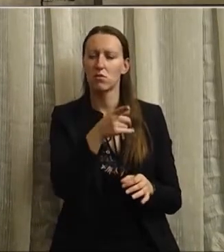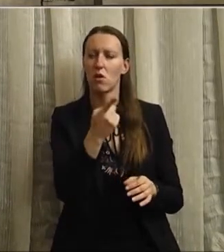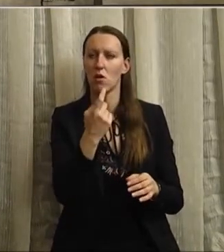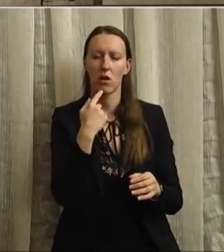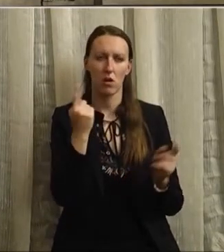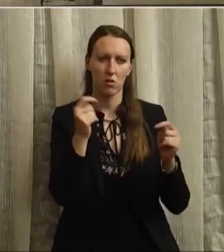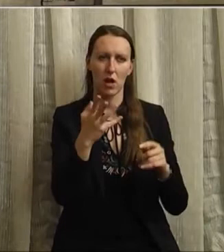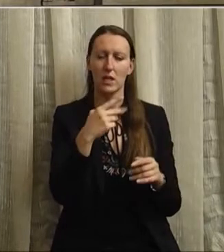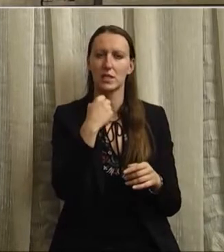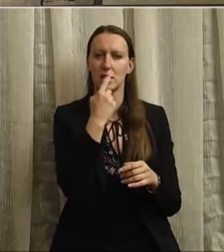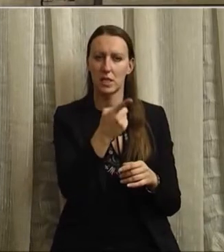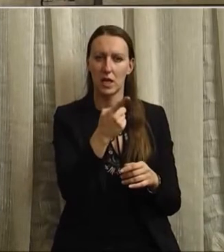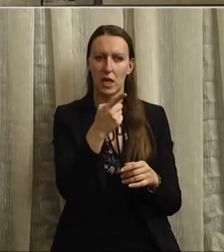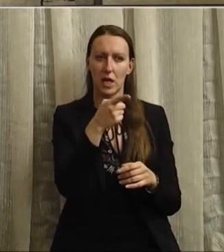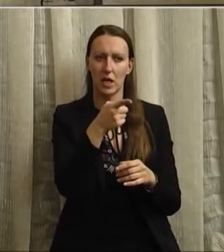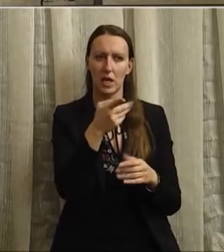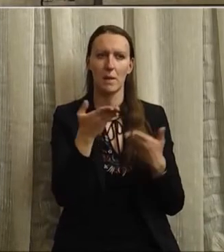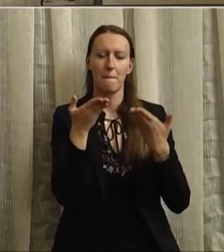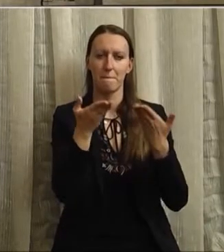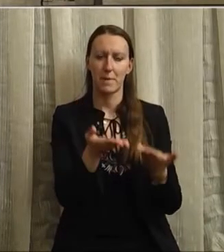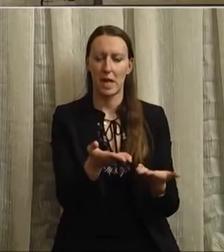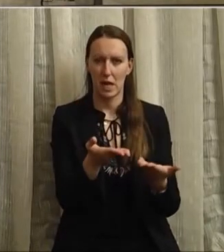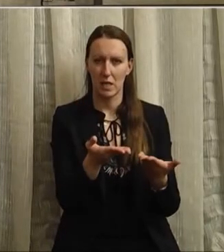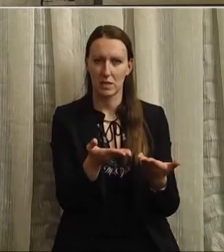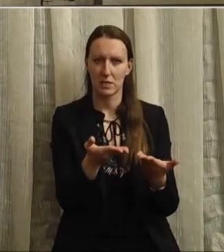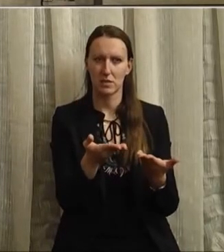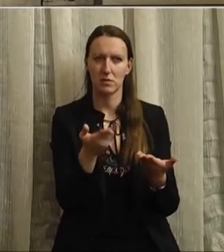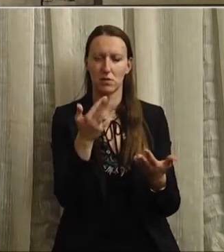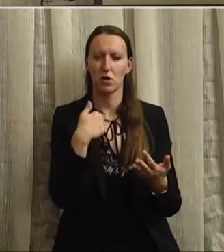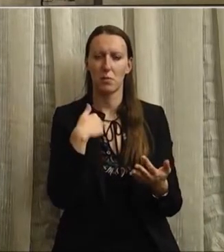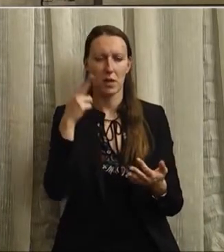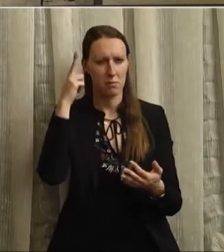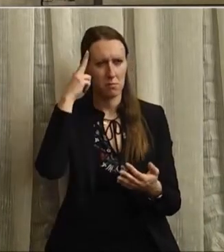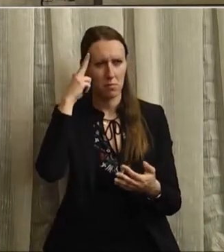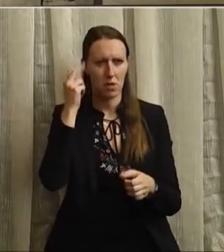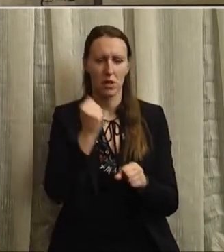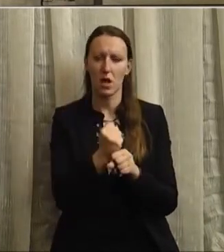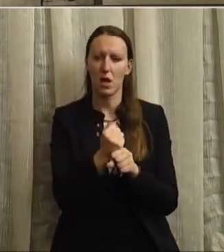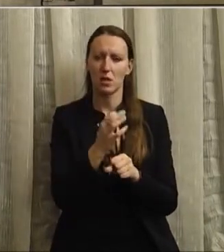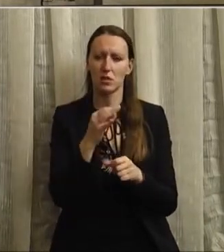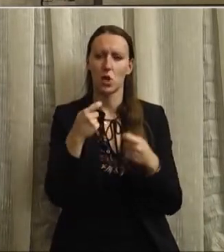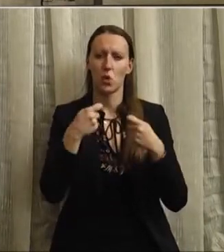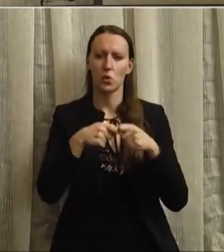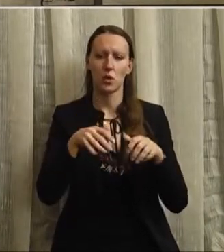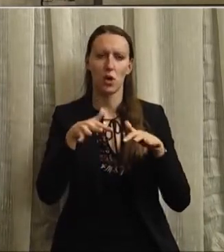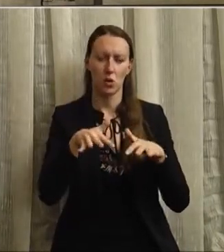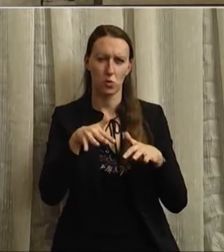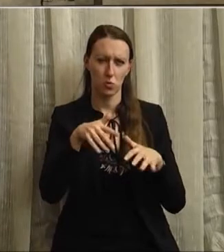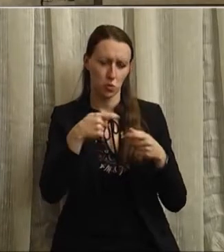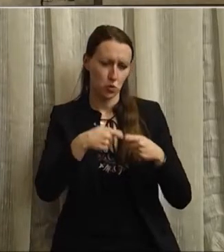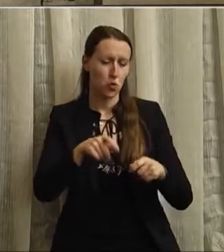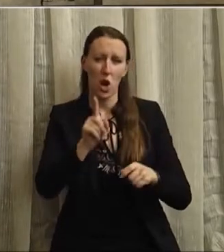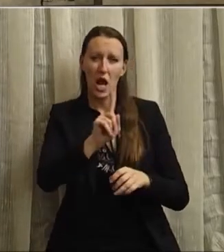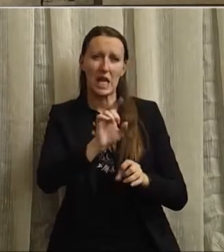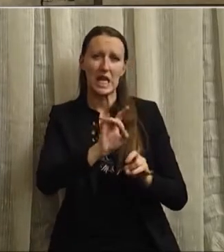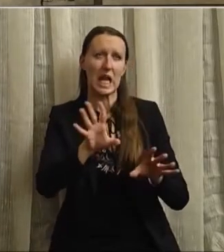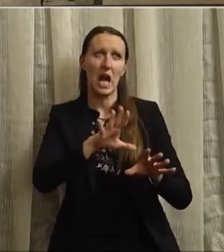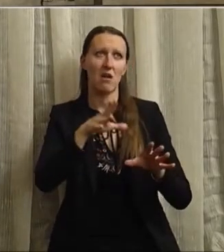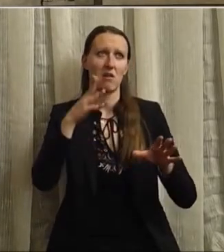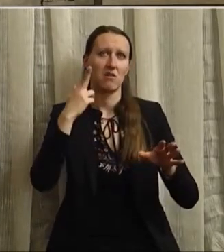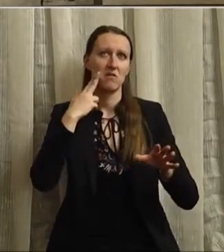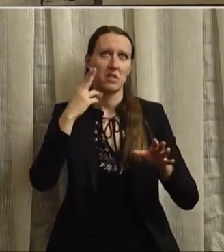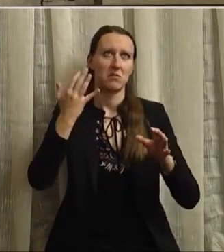Kad ste spomenuli navedene predstavnike, koliko je meni poznato, radi se o udruzi građana, nikakvoj